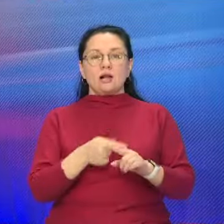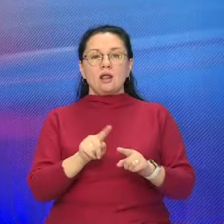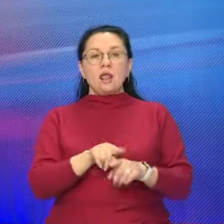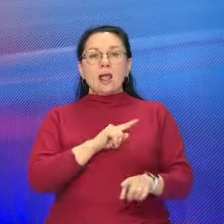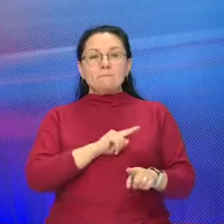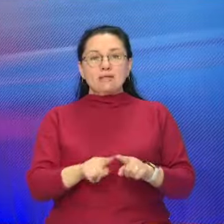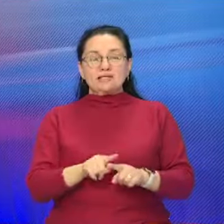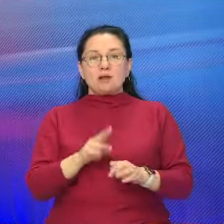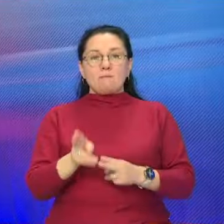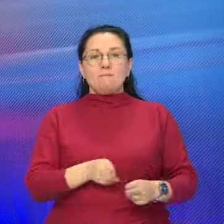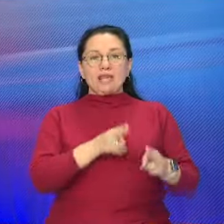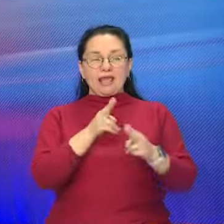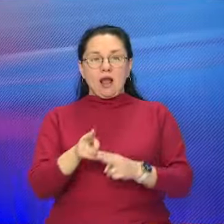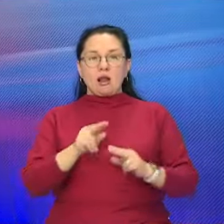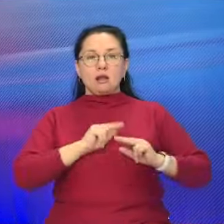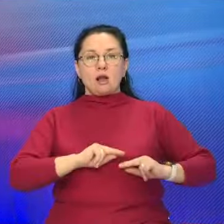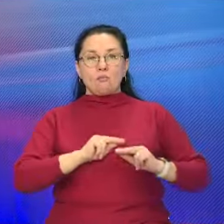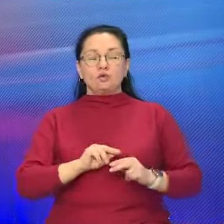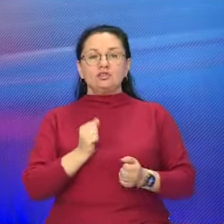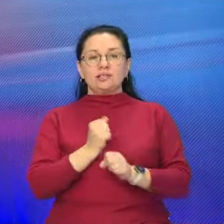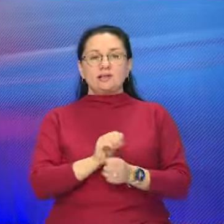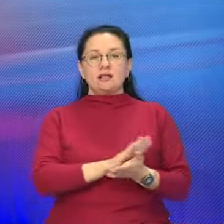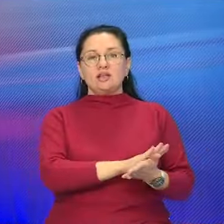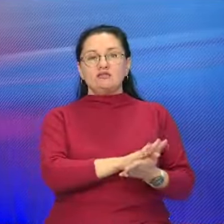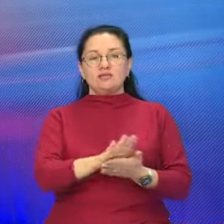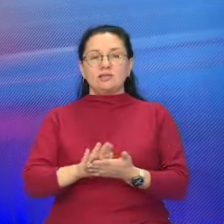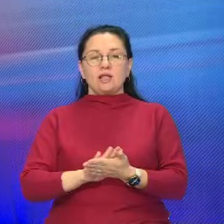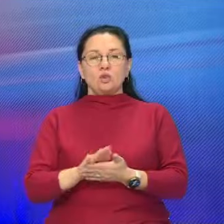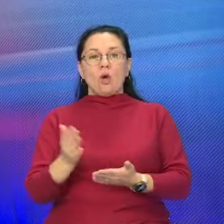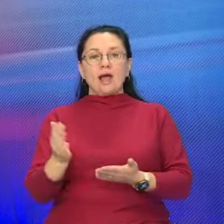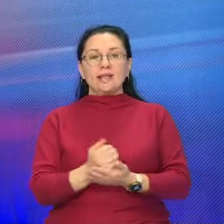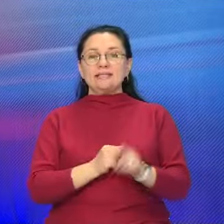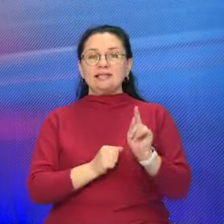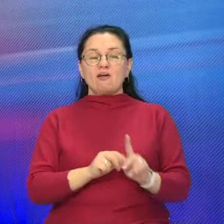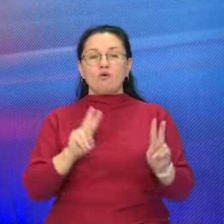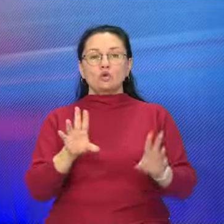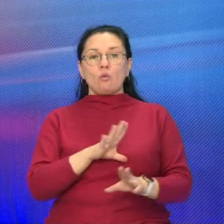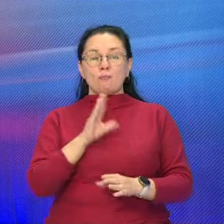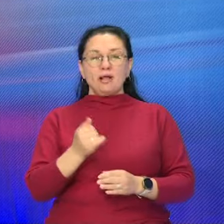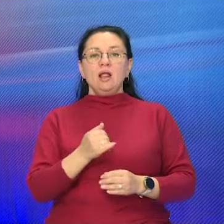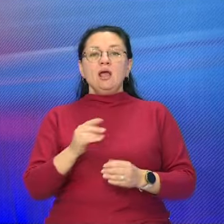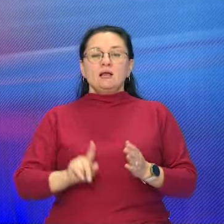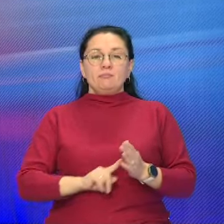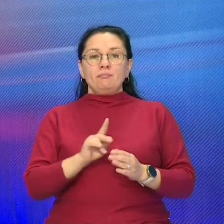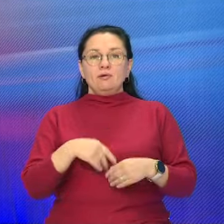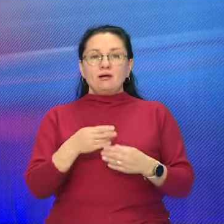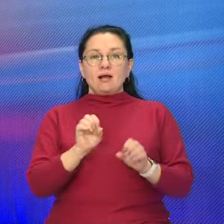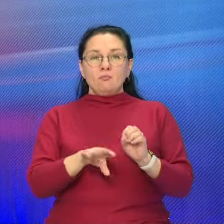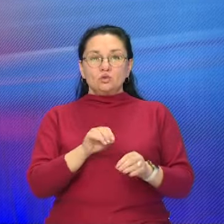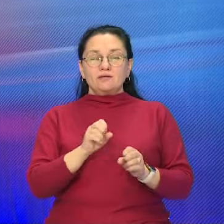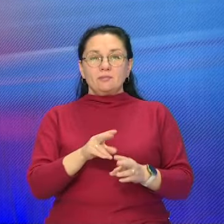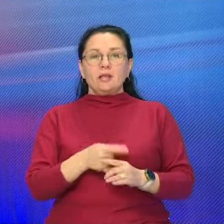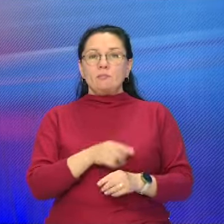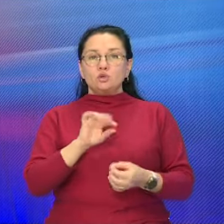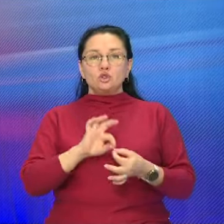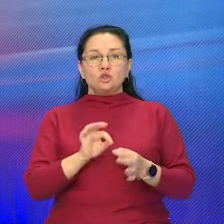на место приехали коммунальники и навяли чистеню. А вы знаете того, кто был инициатором этого беспорядку, будет складано.